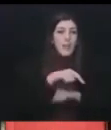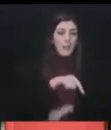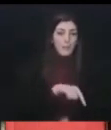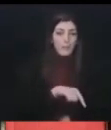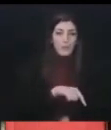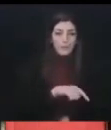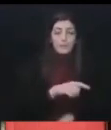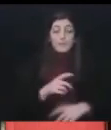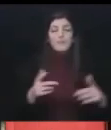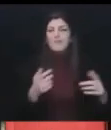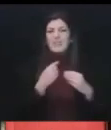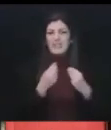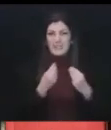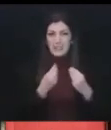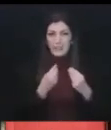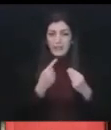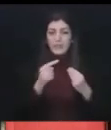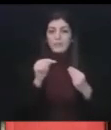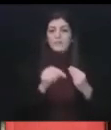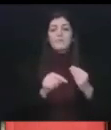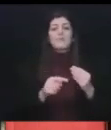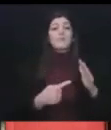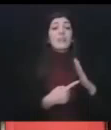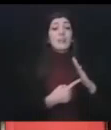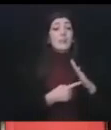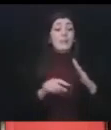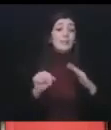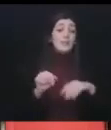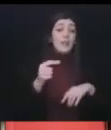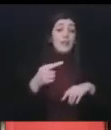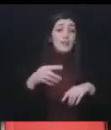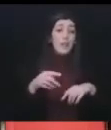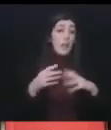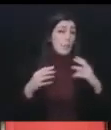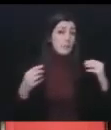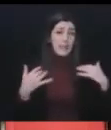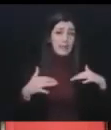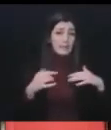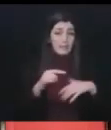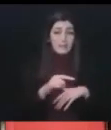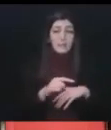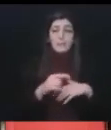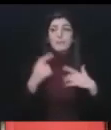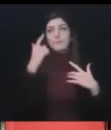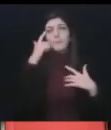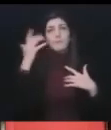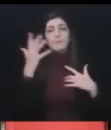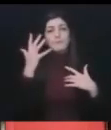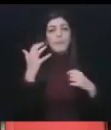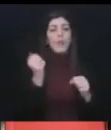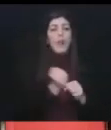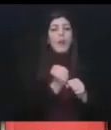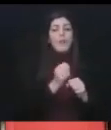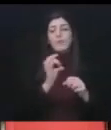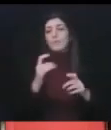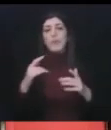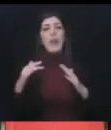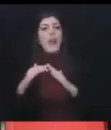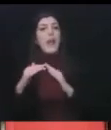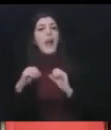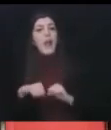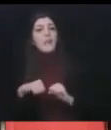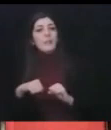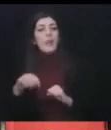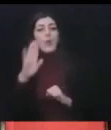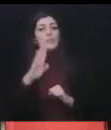cosa vuol dire? Che molti dipendenti ATM che ad esempio abitano a San